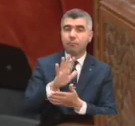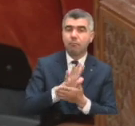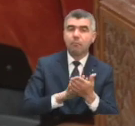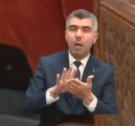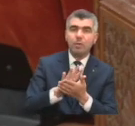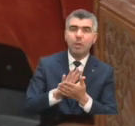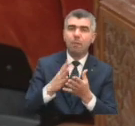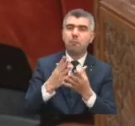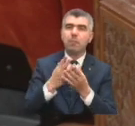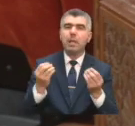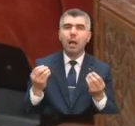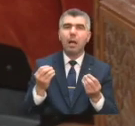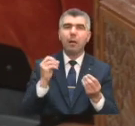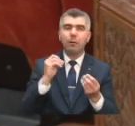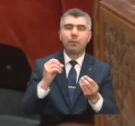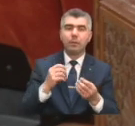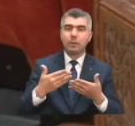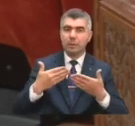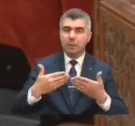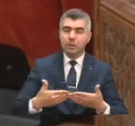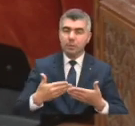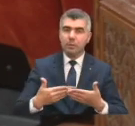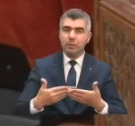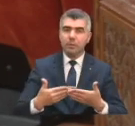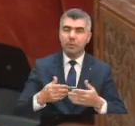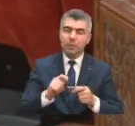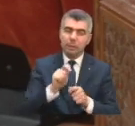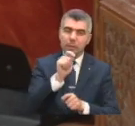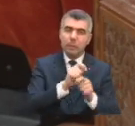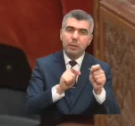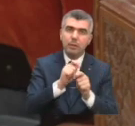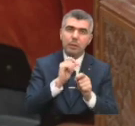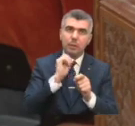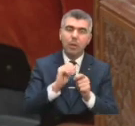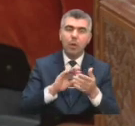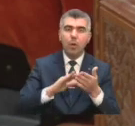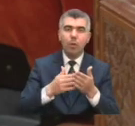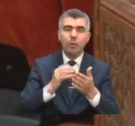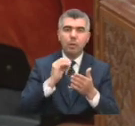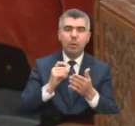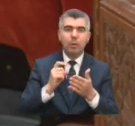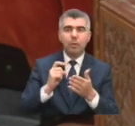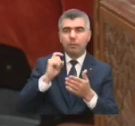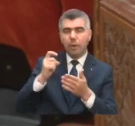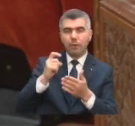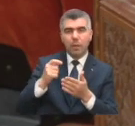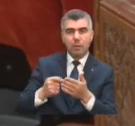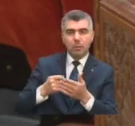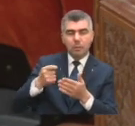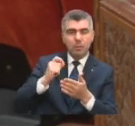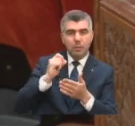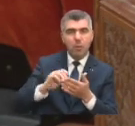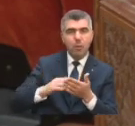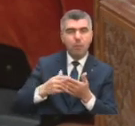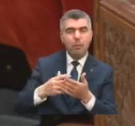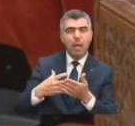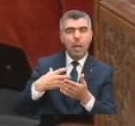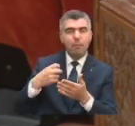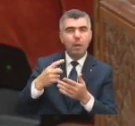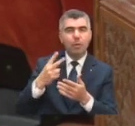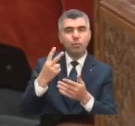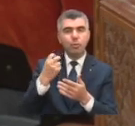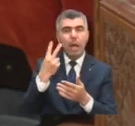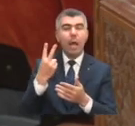من المتدخلين، ونحن دابا اليوم بصدد نقل هذا صرف المنح من واحد البلاصه لواحد البلاصه اخرى باش نربحوا على الاقل واحد